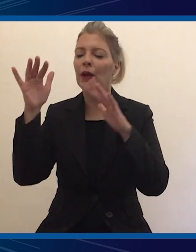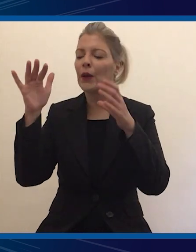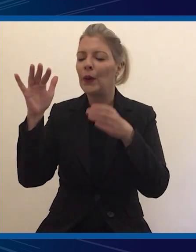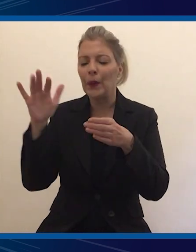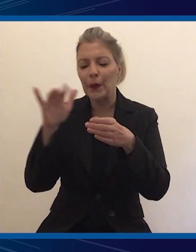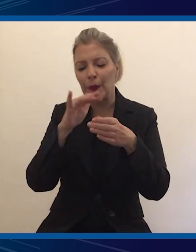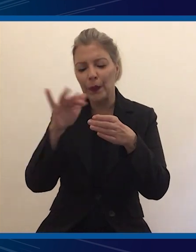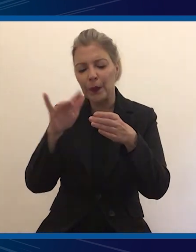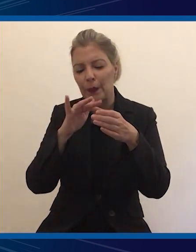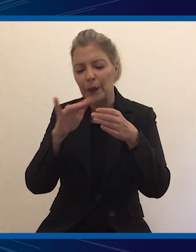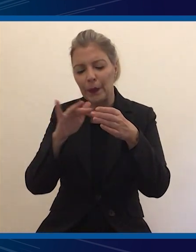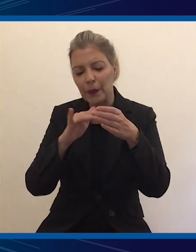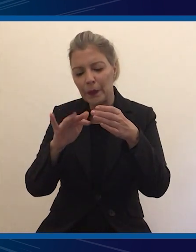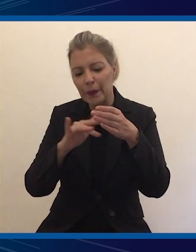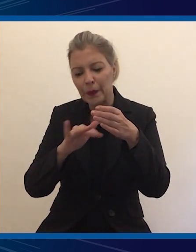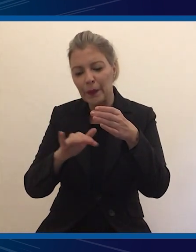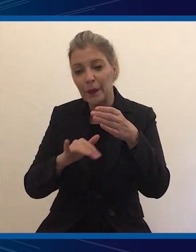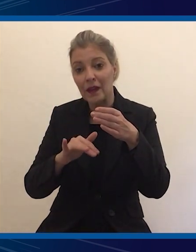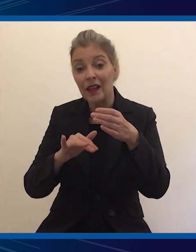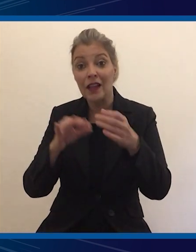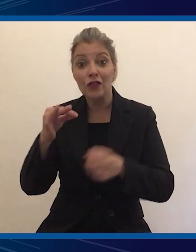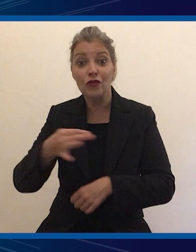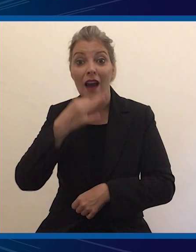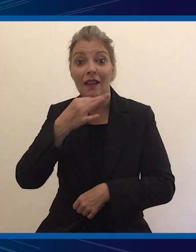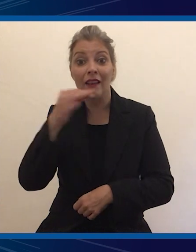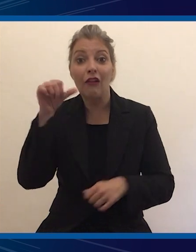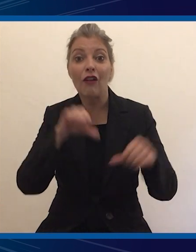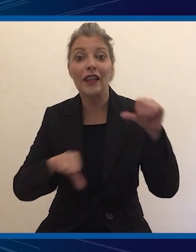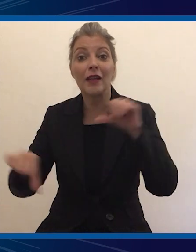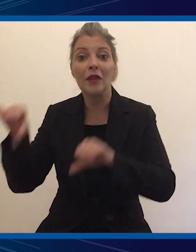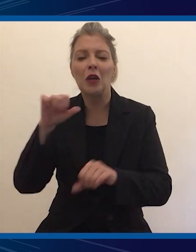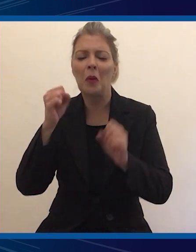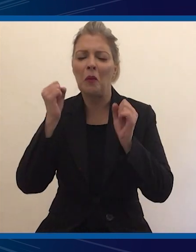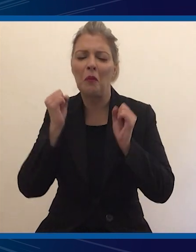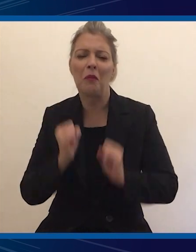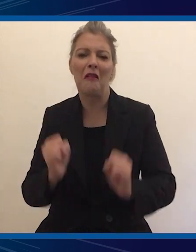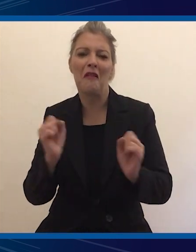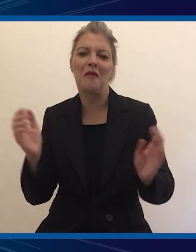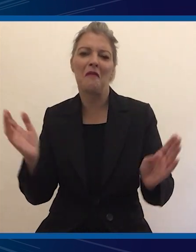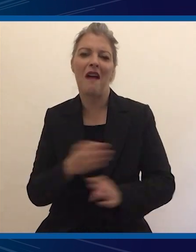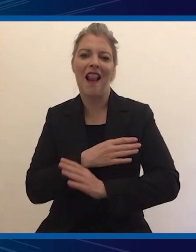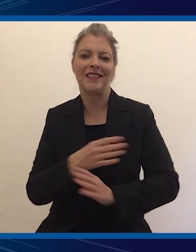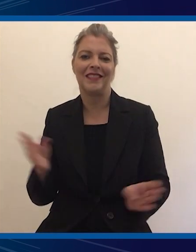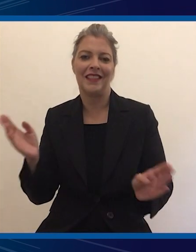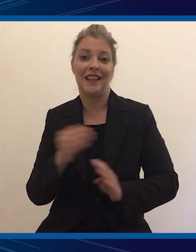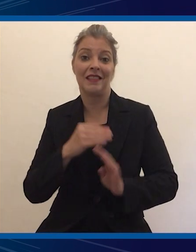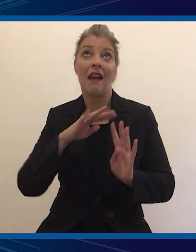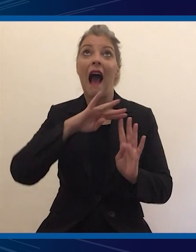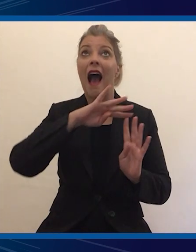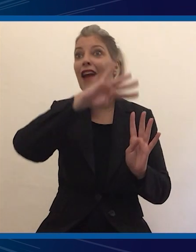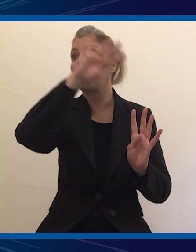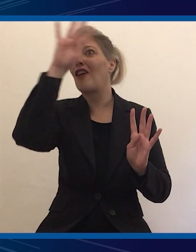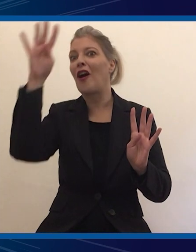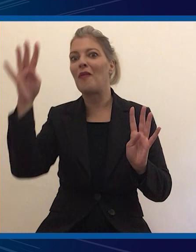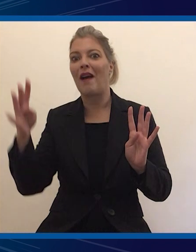chimico tutto è possibile, anche far fiorire i colori dell'arcobaleno. I colori, come